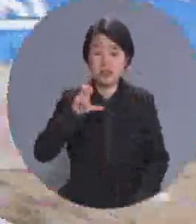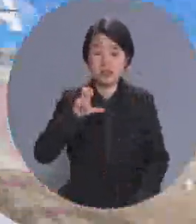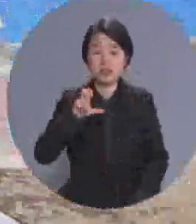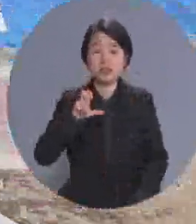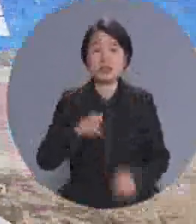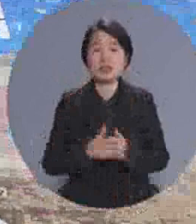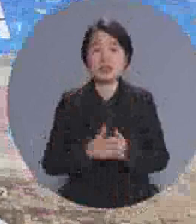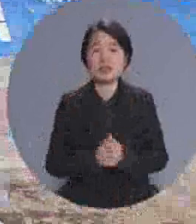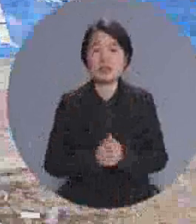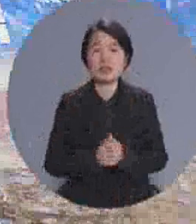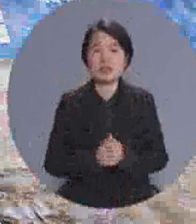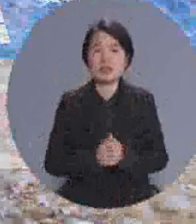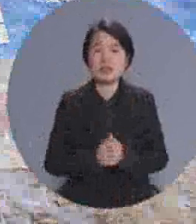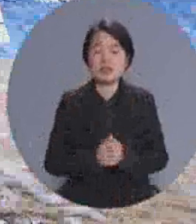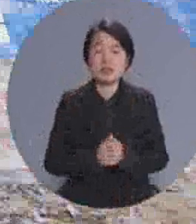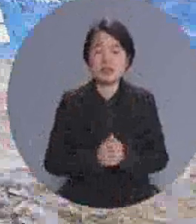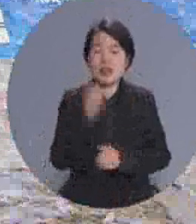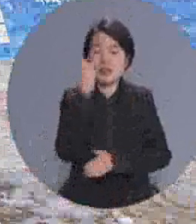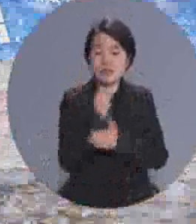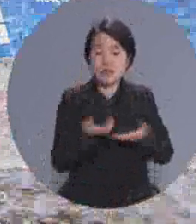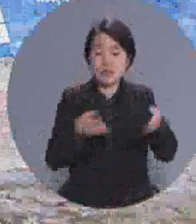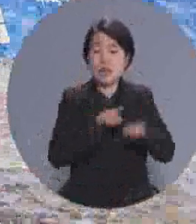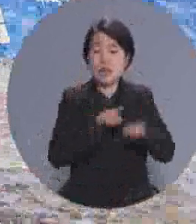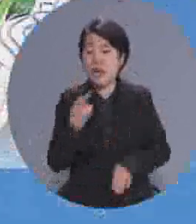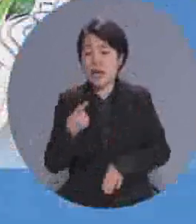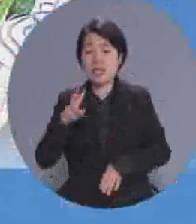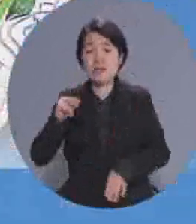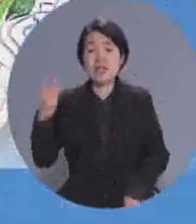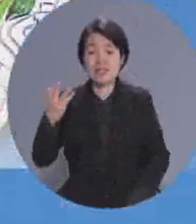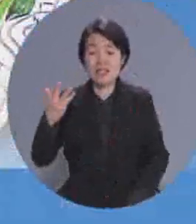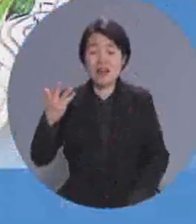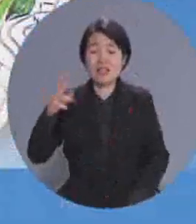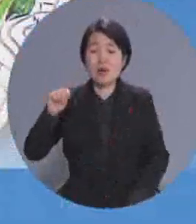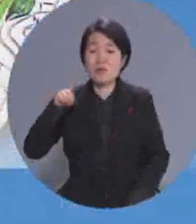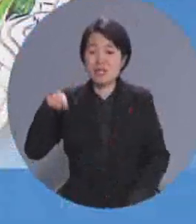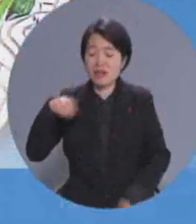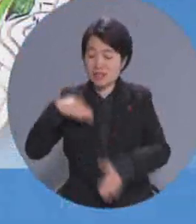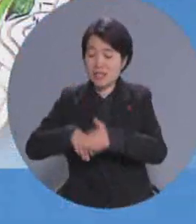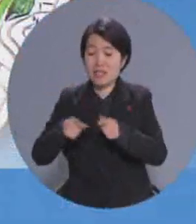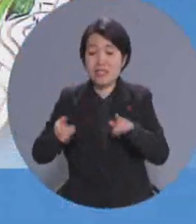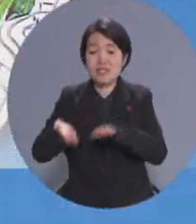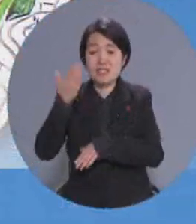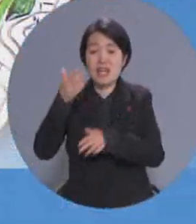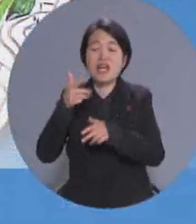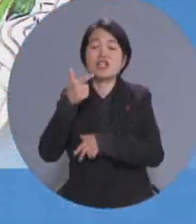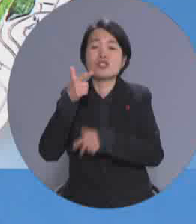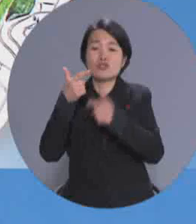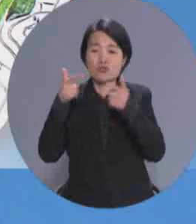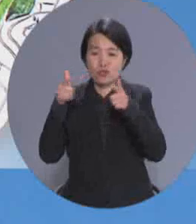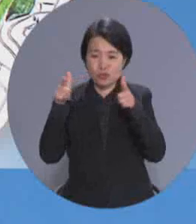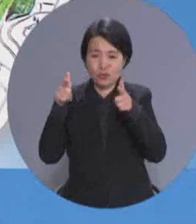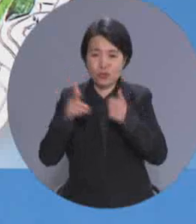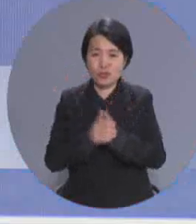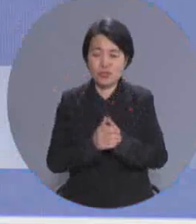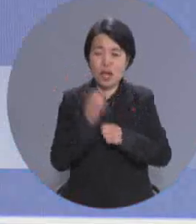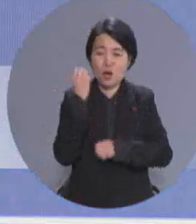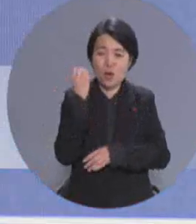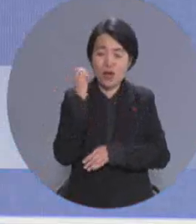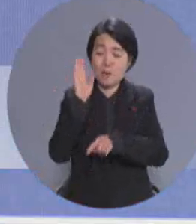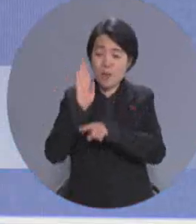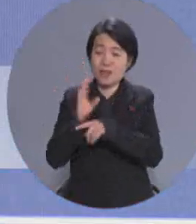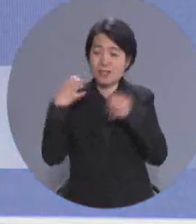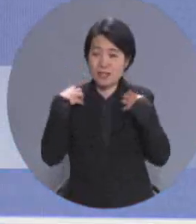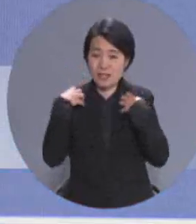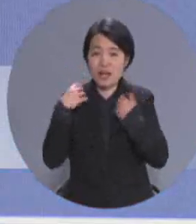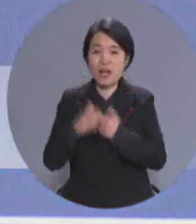2025년까지 장천동 시청 옆 2만 7천여 제곱미터 부지에 지하 1층, 지상 6층 규모로 본청을 포함해